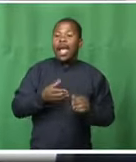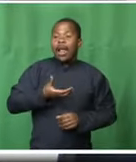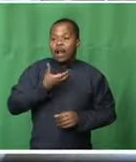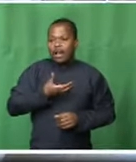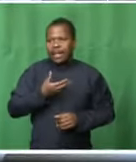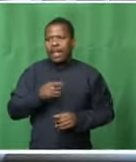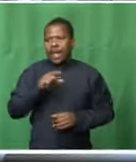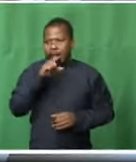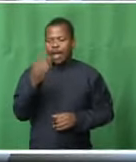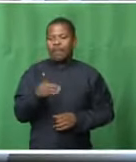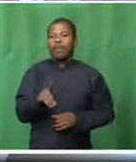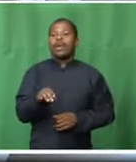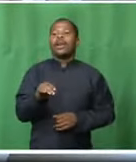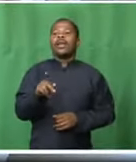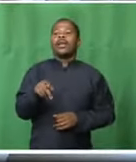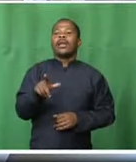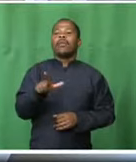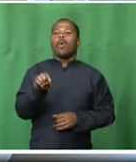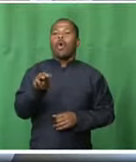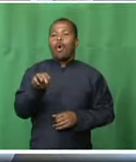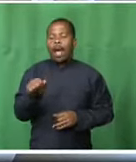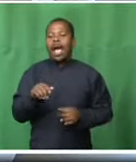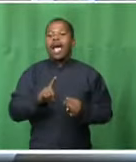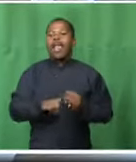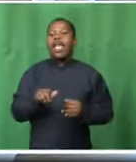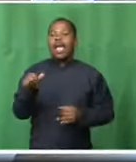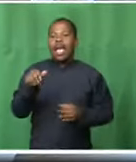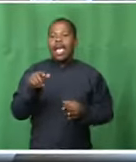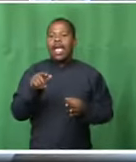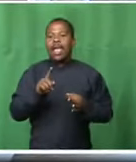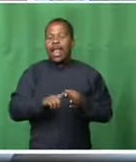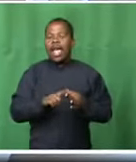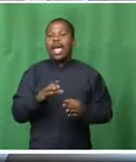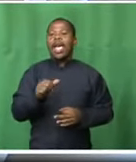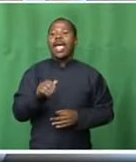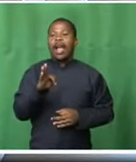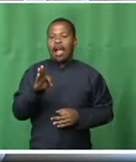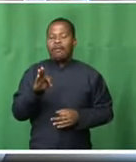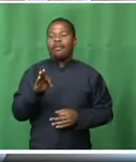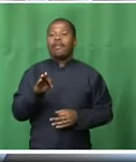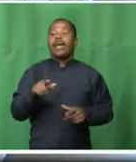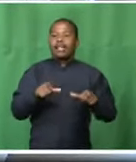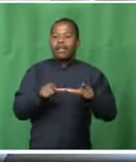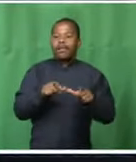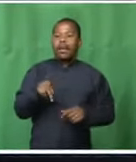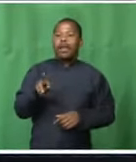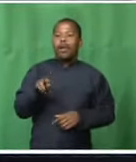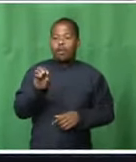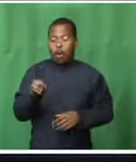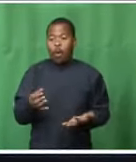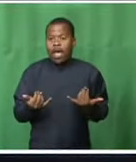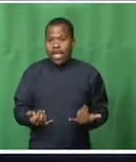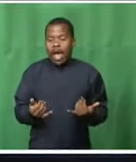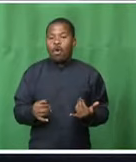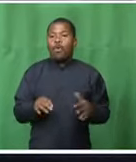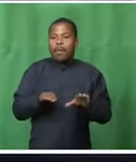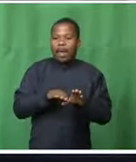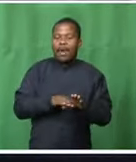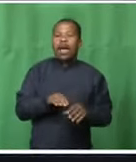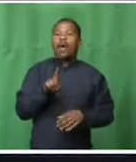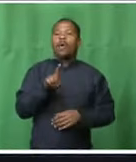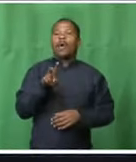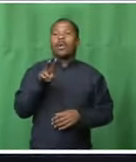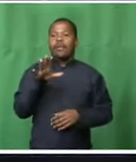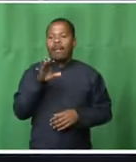license A noma ke CAF license Pro. Kwanyalo lenhlangano nemalungu la 125 lapha eveni